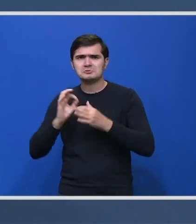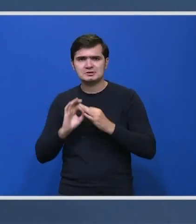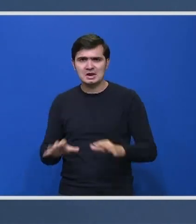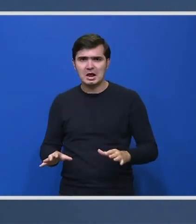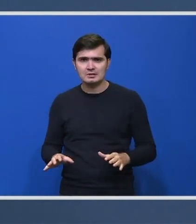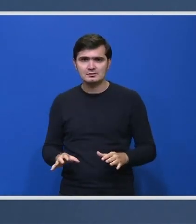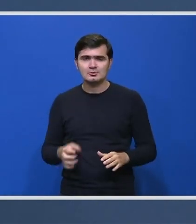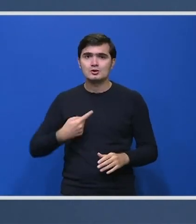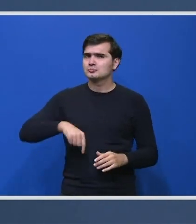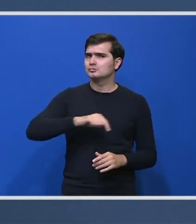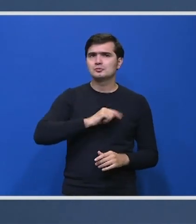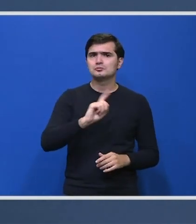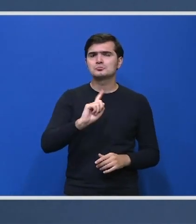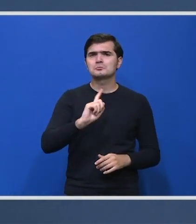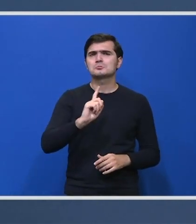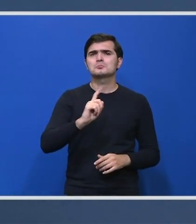Noi nu declarăm